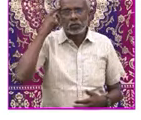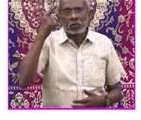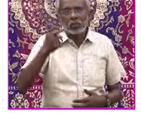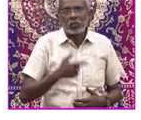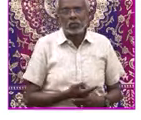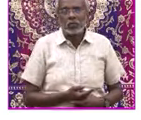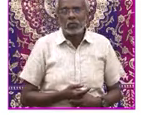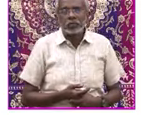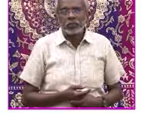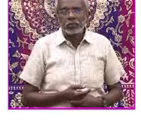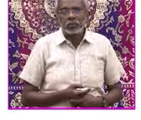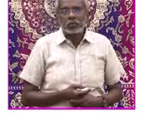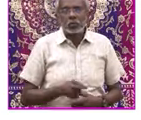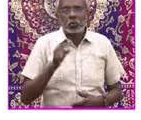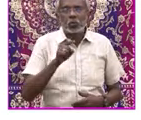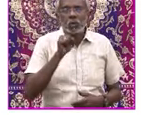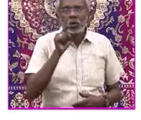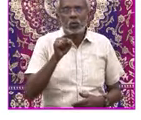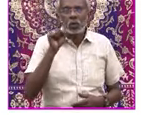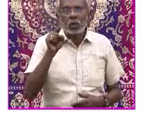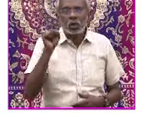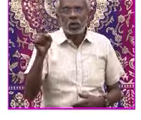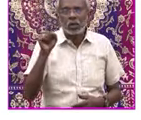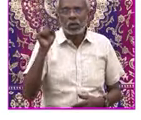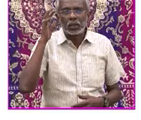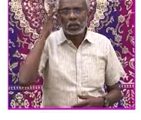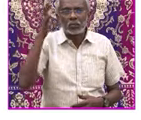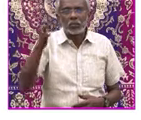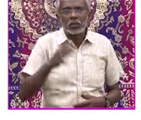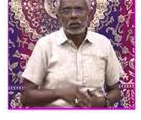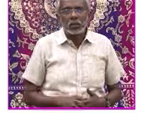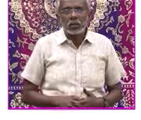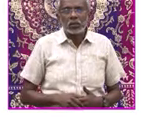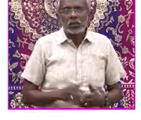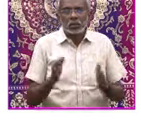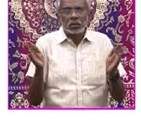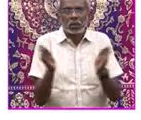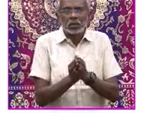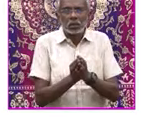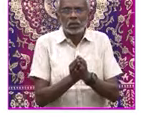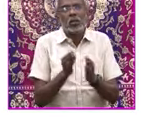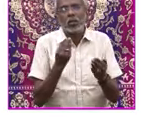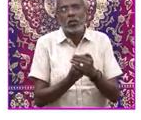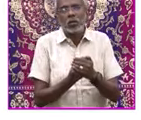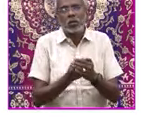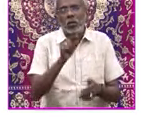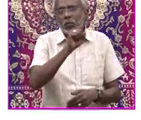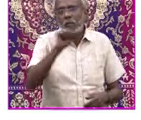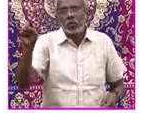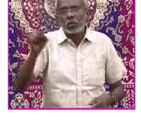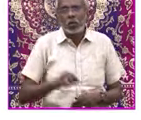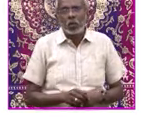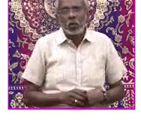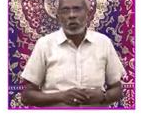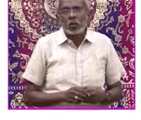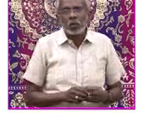விடை. போல் குட்டல் உடன்றன என்பதனை சேர்த்து எழுத கிடைக்கும் சொல். இந்த